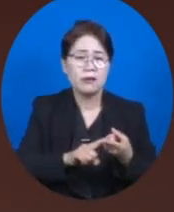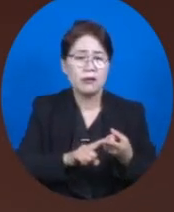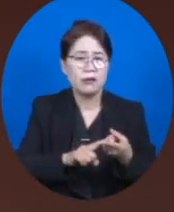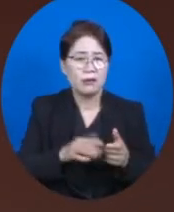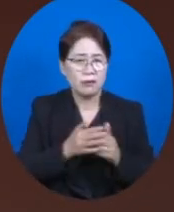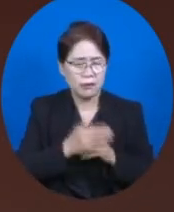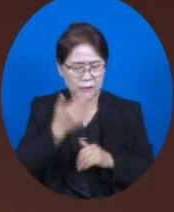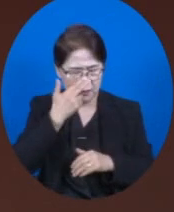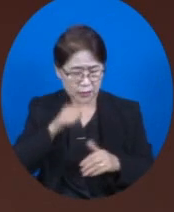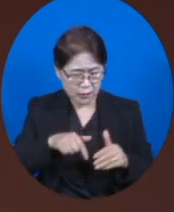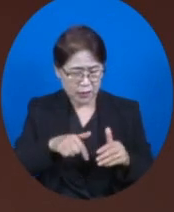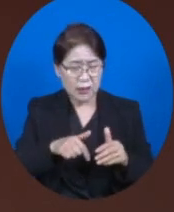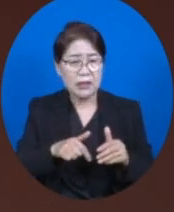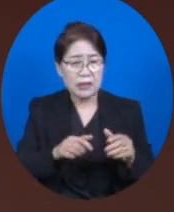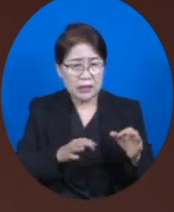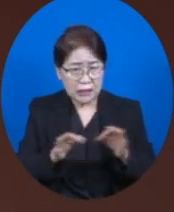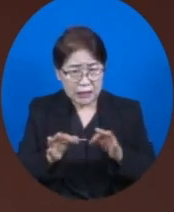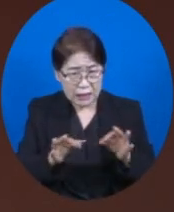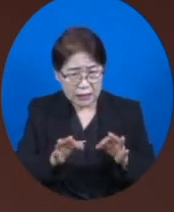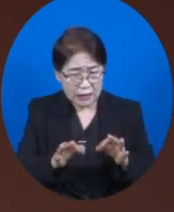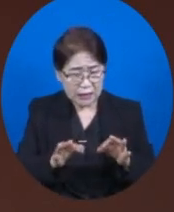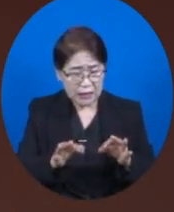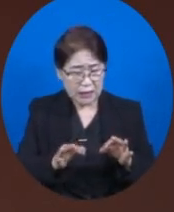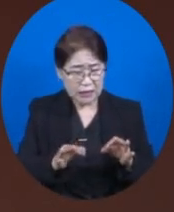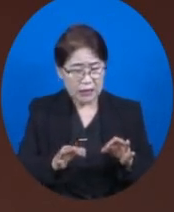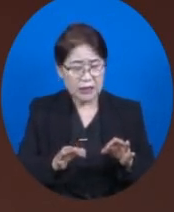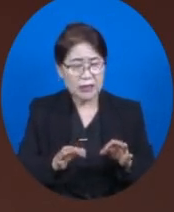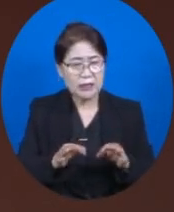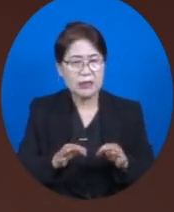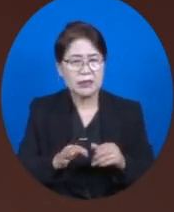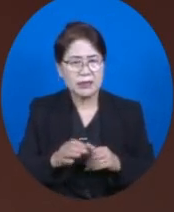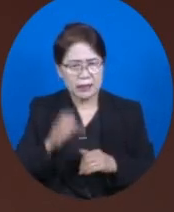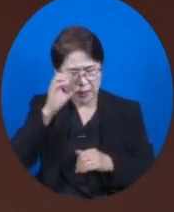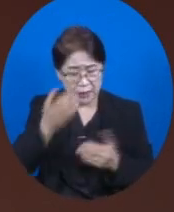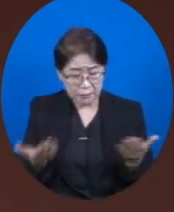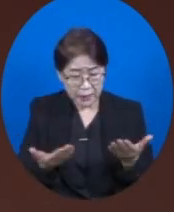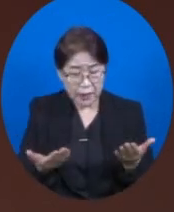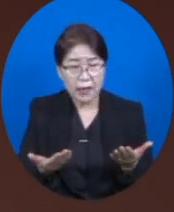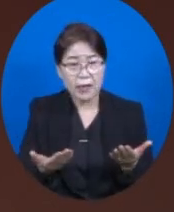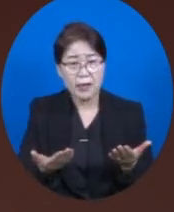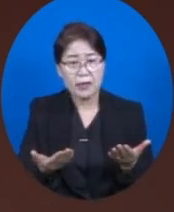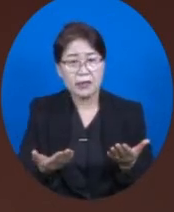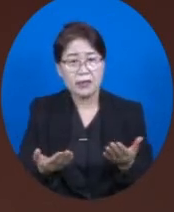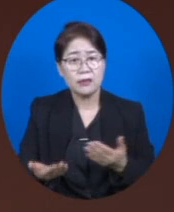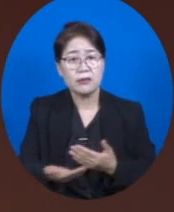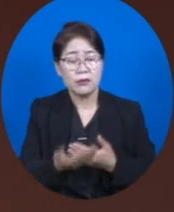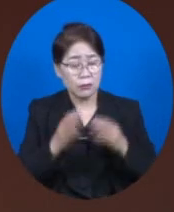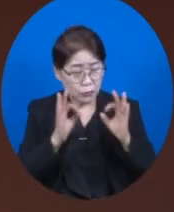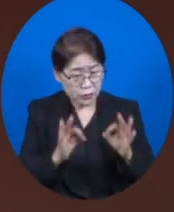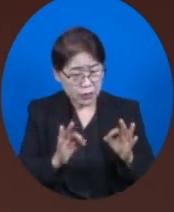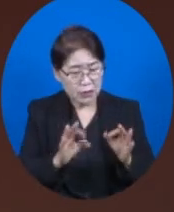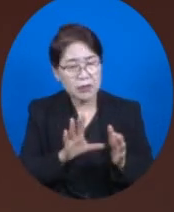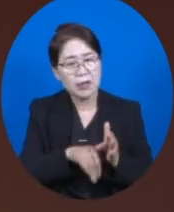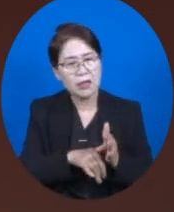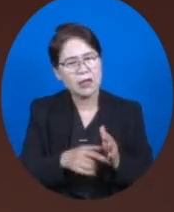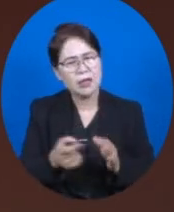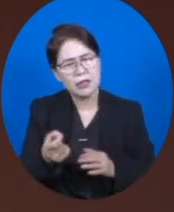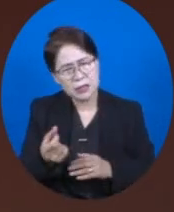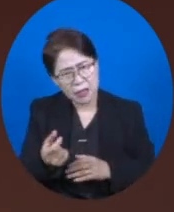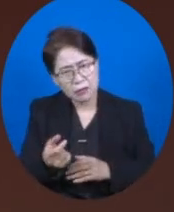주유소에서 마켓에서 알바를 하고 있는 그 일이 여러분 보시기에는 굉장히